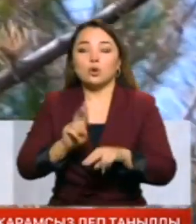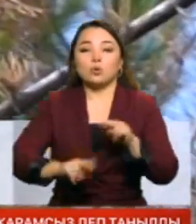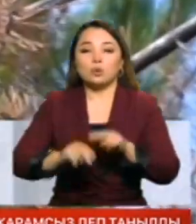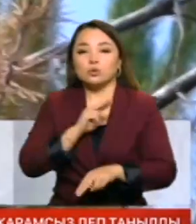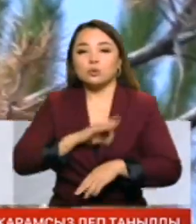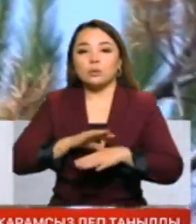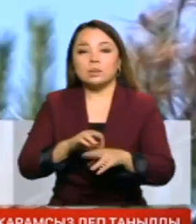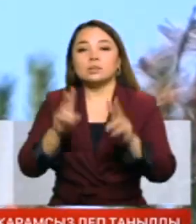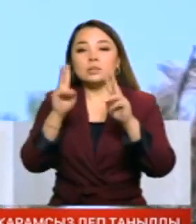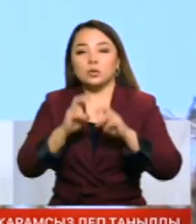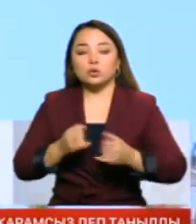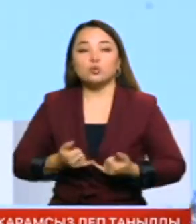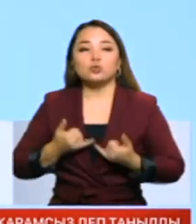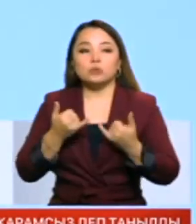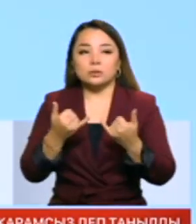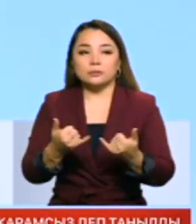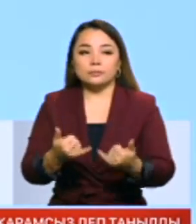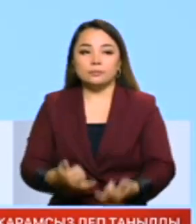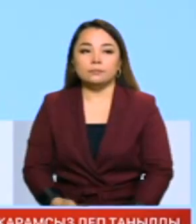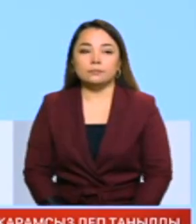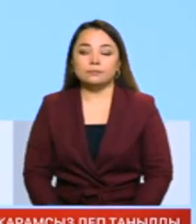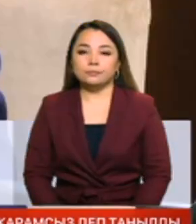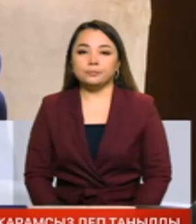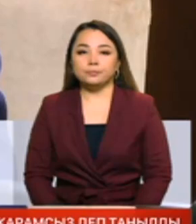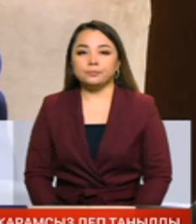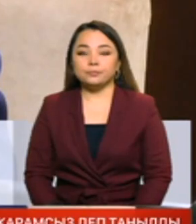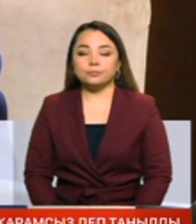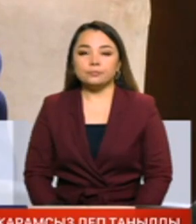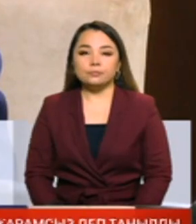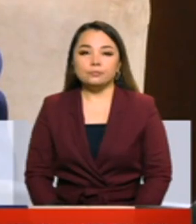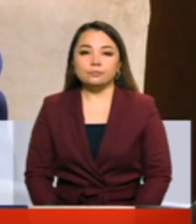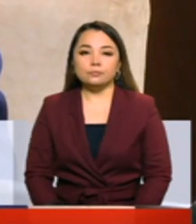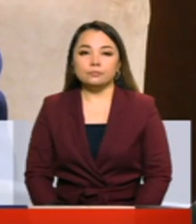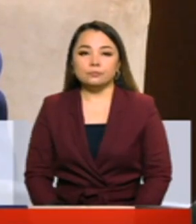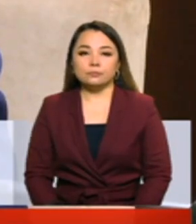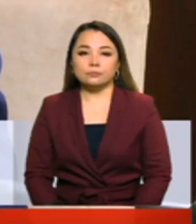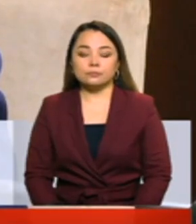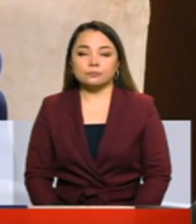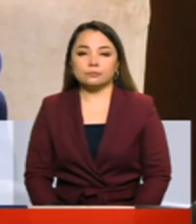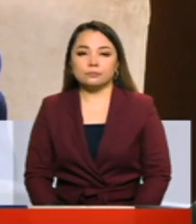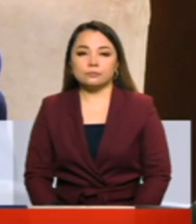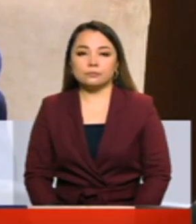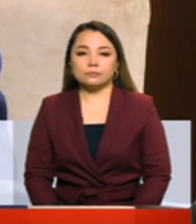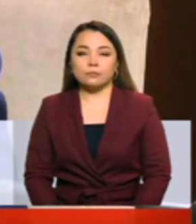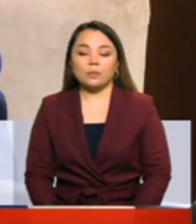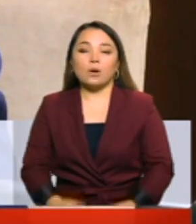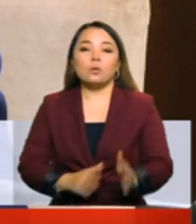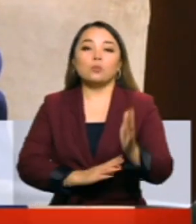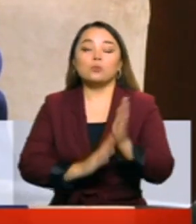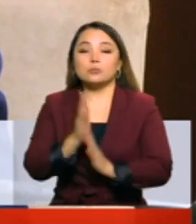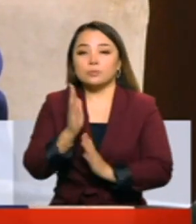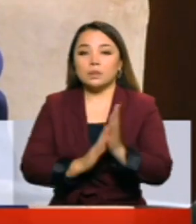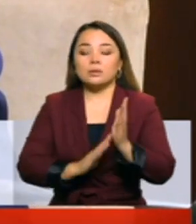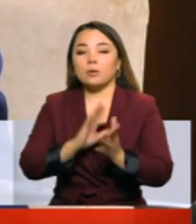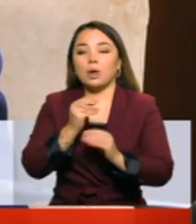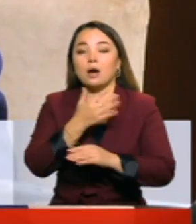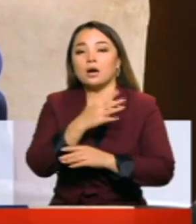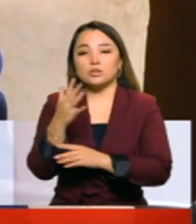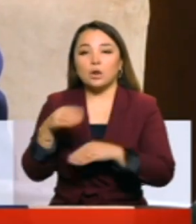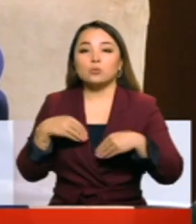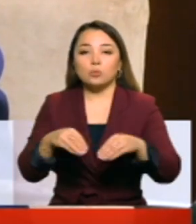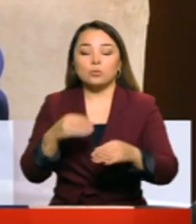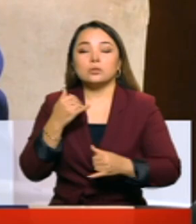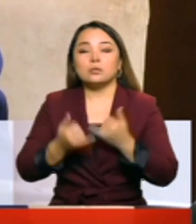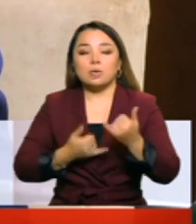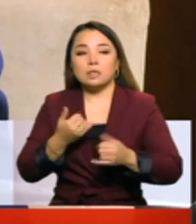құрылыстарды тексеруді ұсынды. Пересмотреть подходы по выращиванию растений и деревьев. Өсімдіктер мен ағаштарды өсіру, сондай-ақ оларға